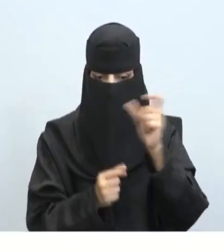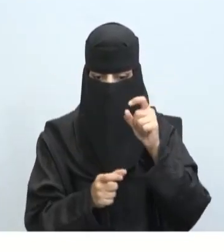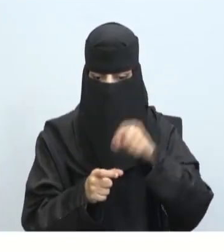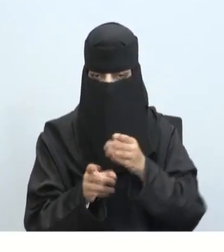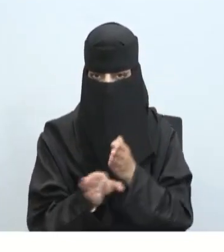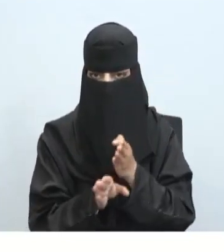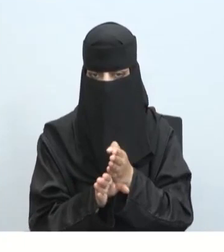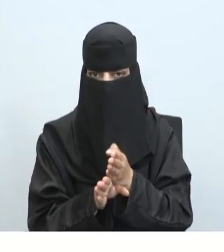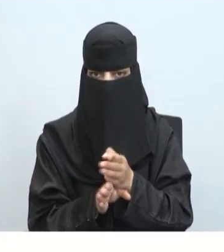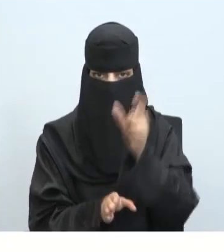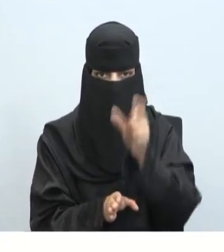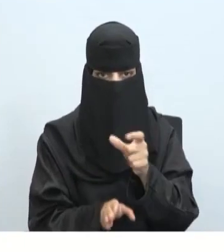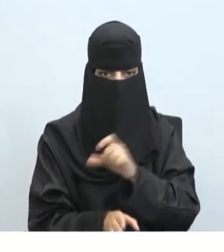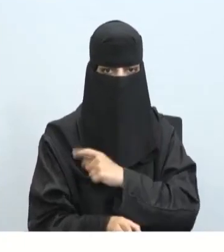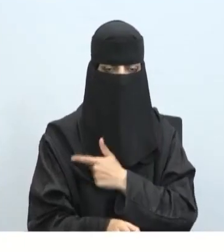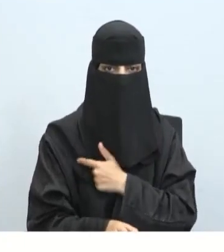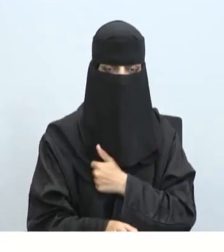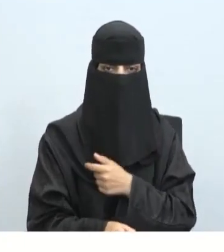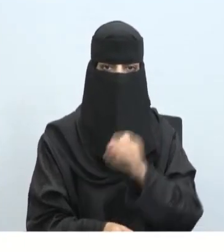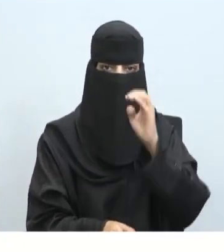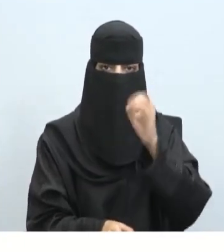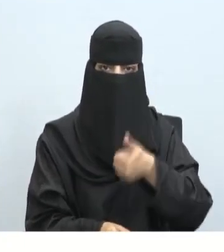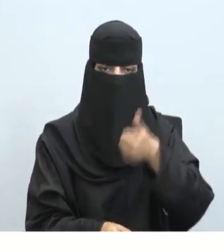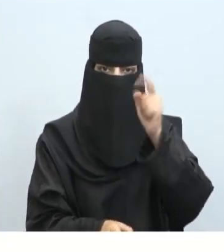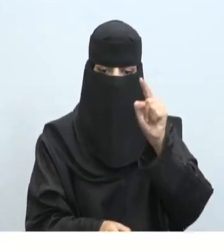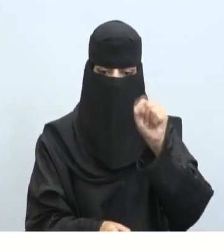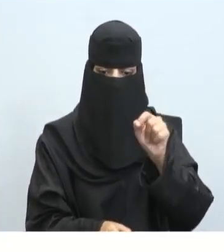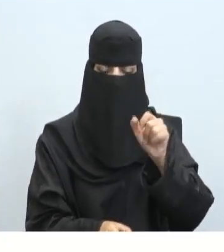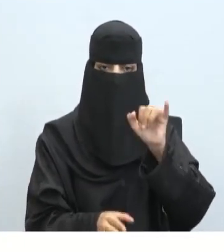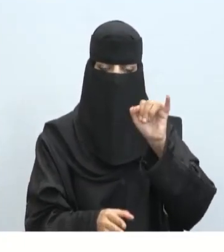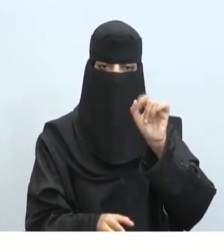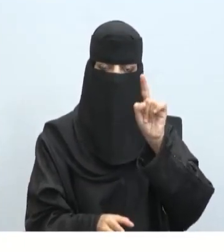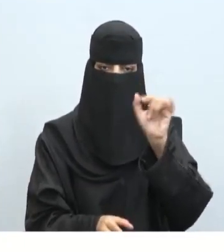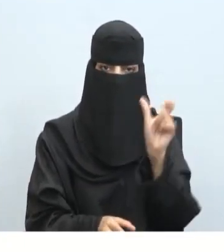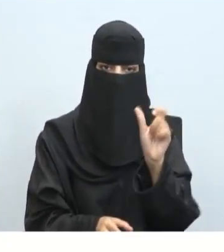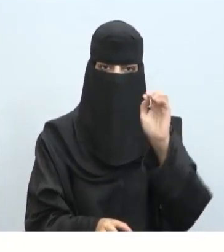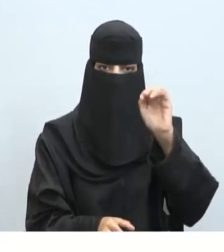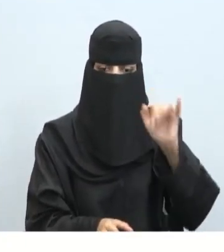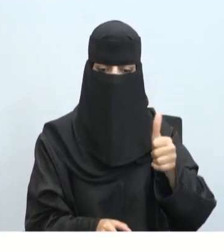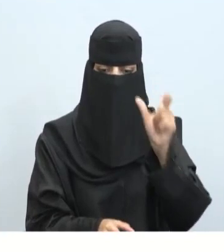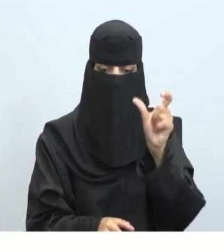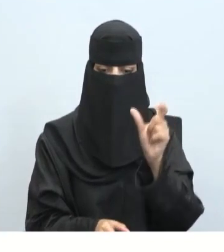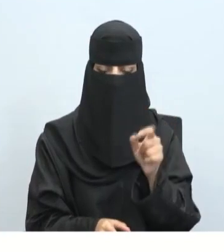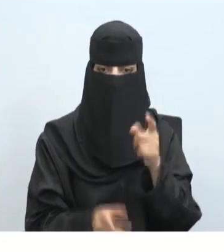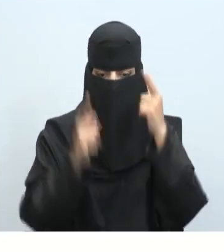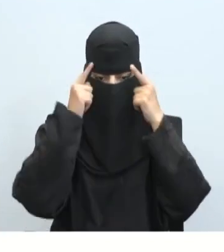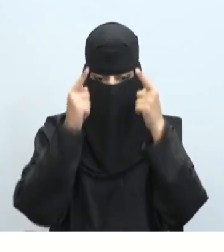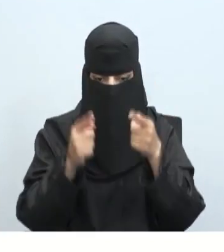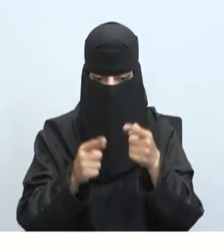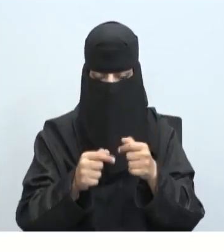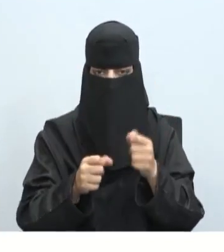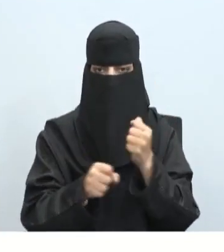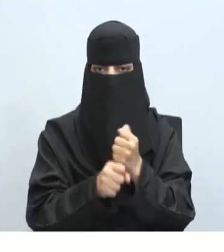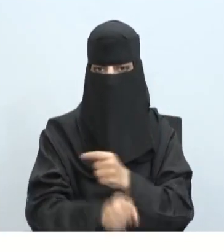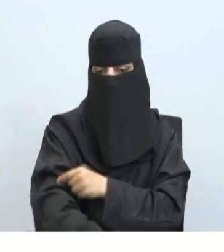هذا المجال جابر بن حيان جابر بن حيان الذي اشتهر